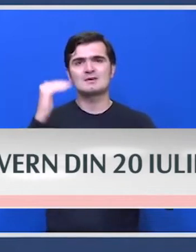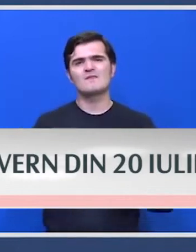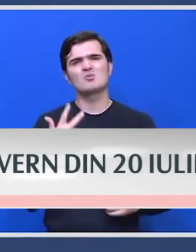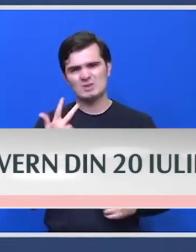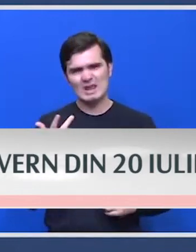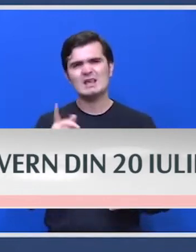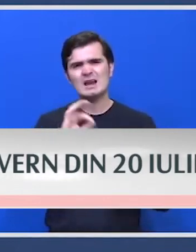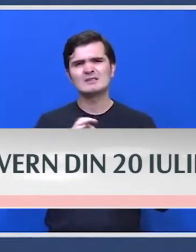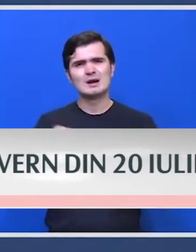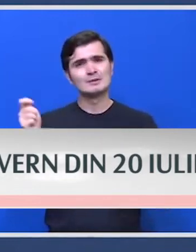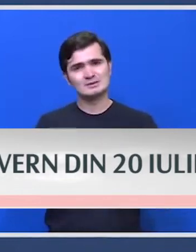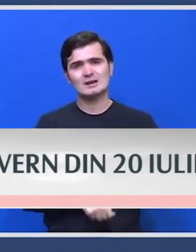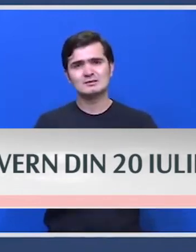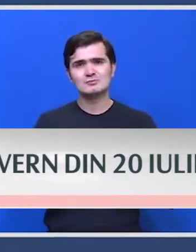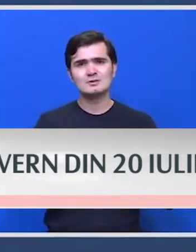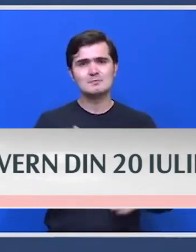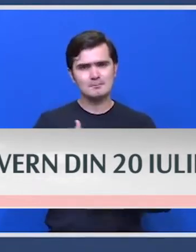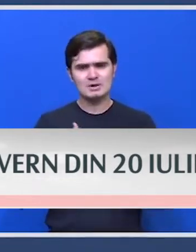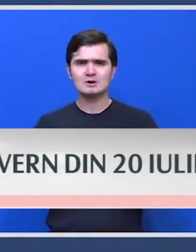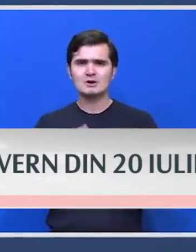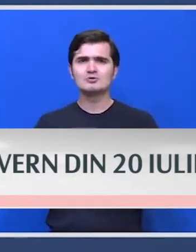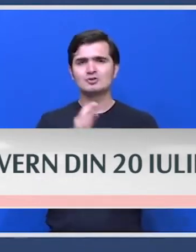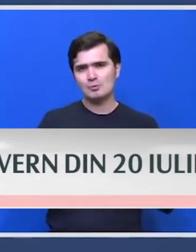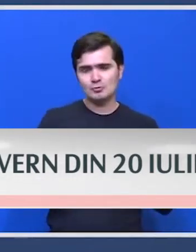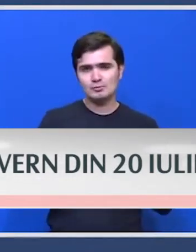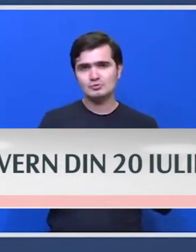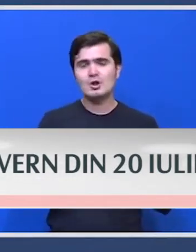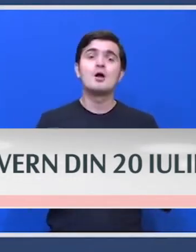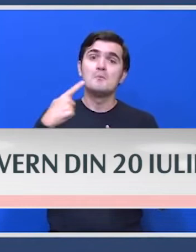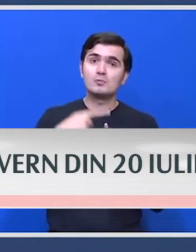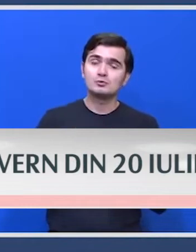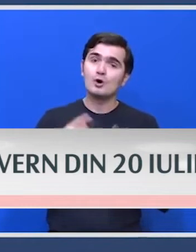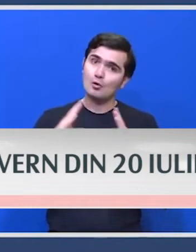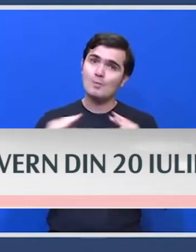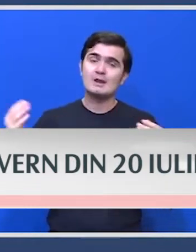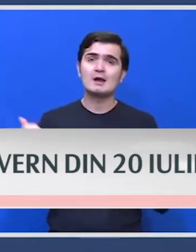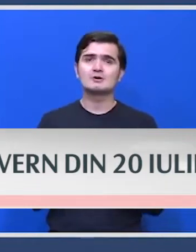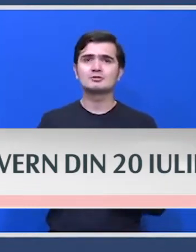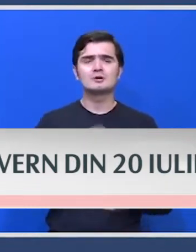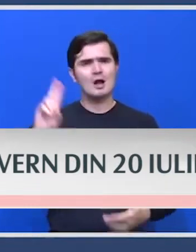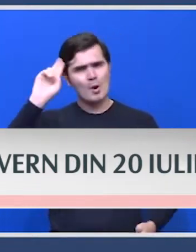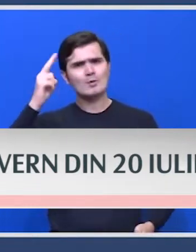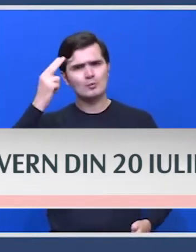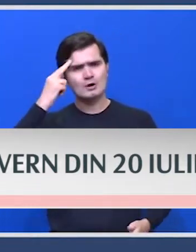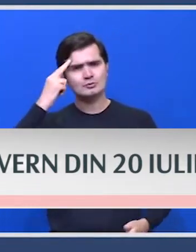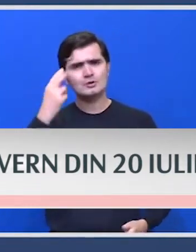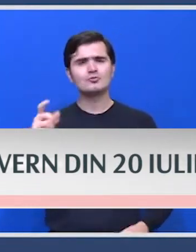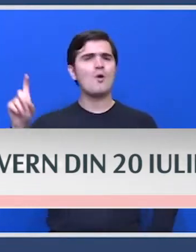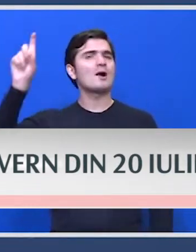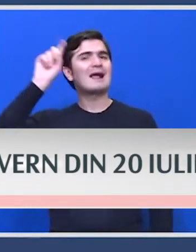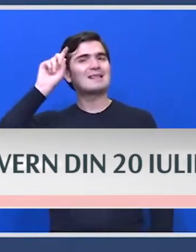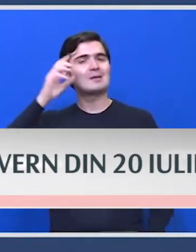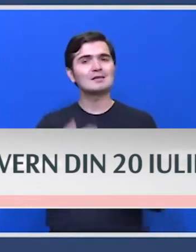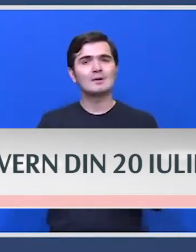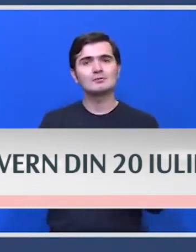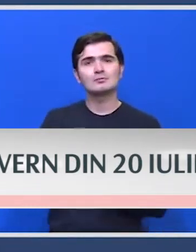însemnat sancțiuni economice și militare, cred că România câștigă astăzi credibilitate și recunoaștere pentru reformele